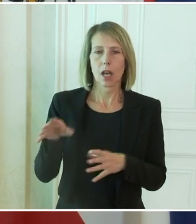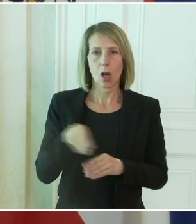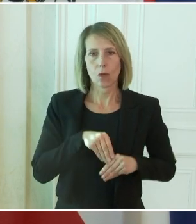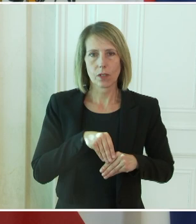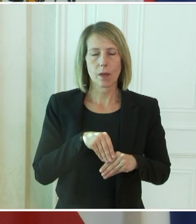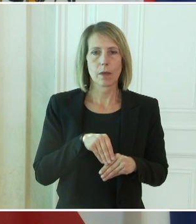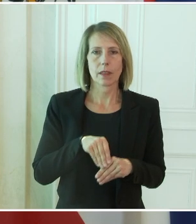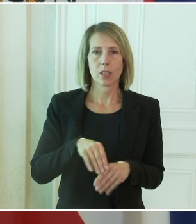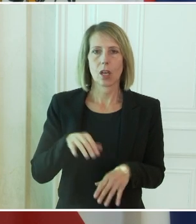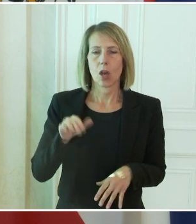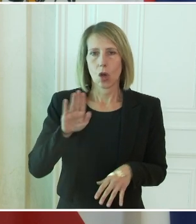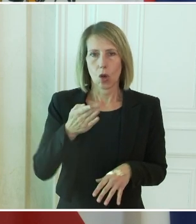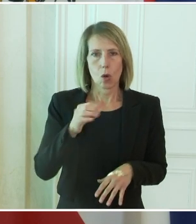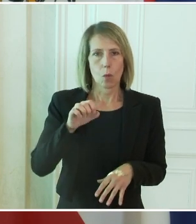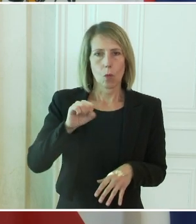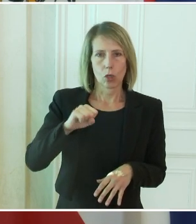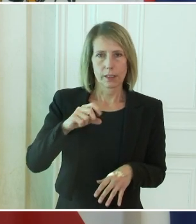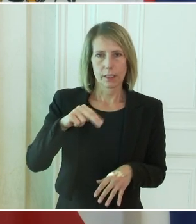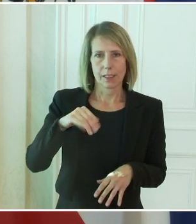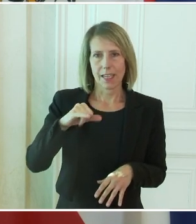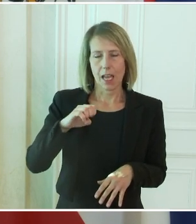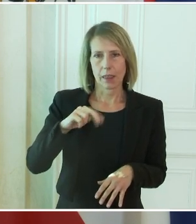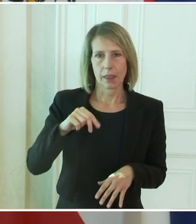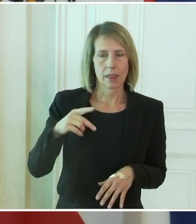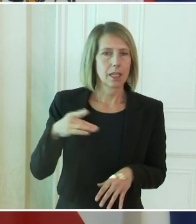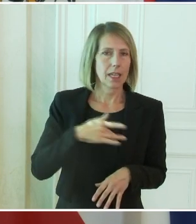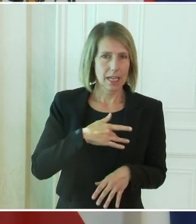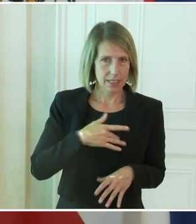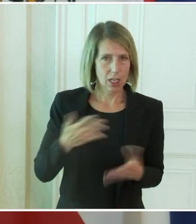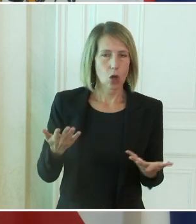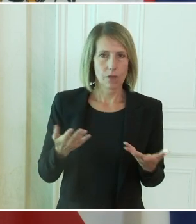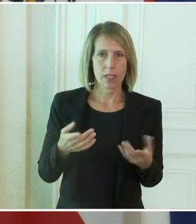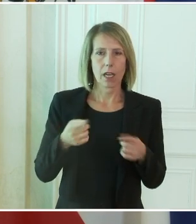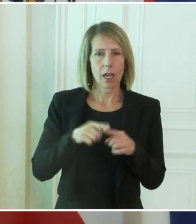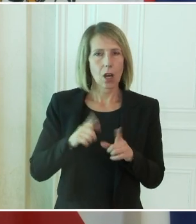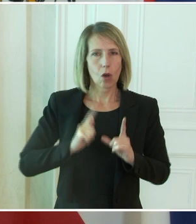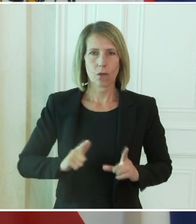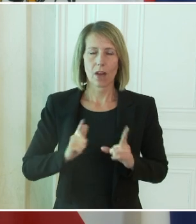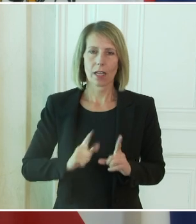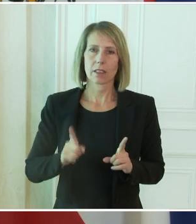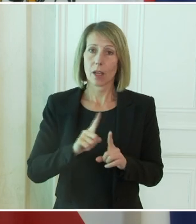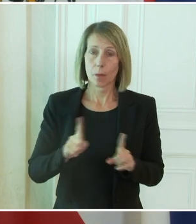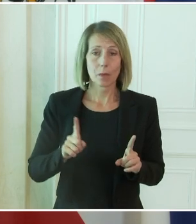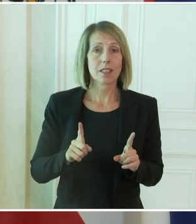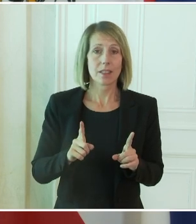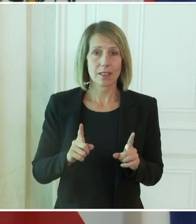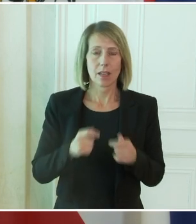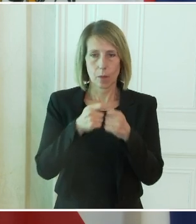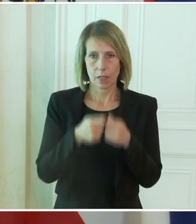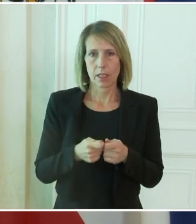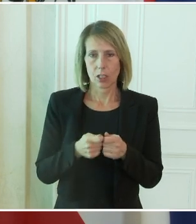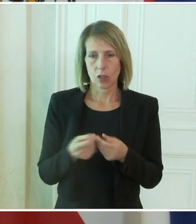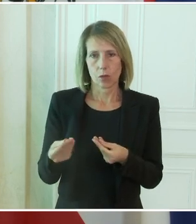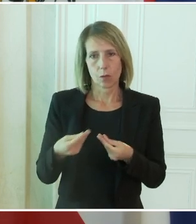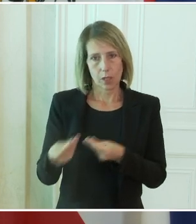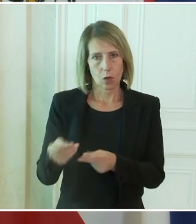auch darauf wartet, Kandidatenstatus zu bekommen. Und wir sollten nicht in die Situation kommen, dass hier mit zweierlei Maß gemessen wird.